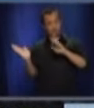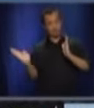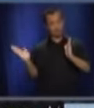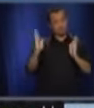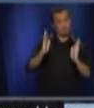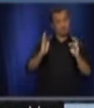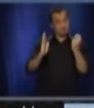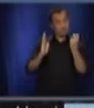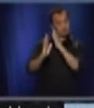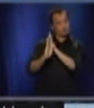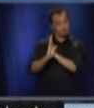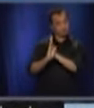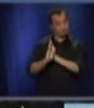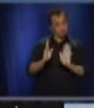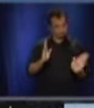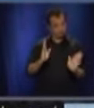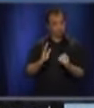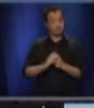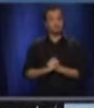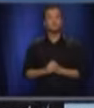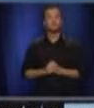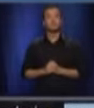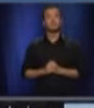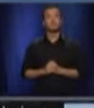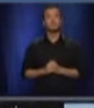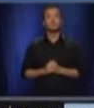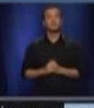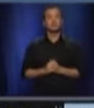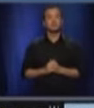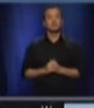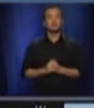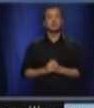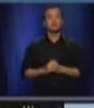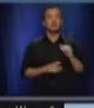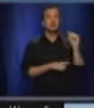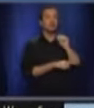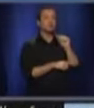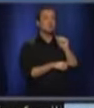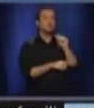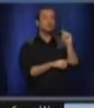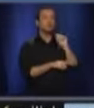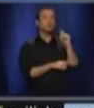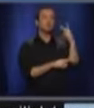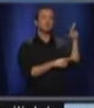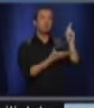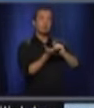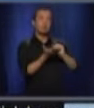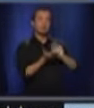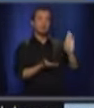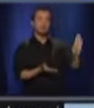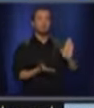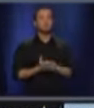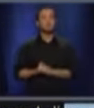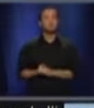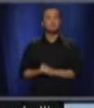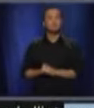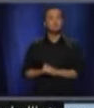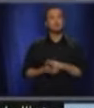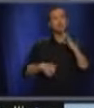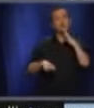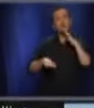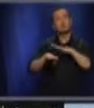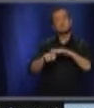contrôle. Prochain média. Oui, Audrey Ruel-Manceau pour La Presse. Bonjour. Bonjour. Bonjour. Vous avez parlé du dépistage aujourd'hui. Vous aviez